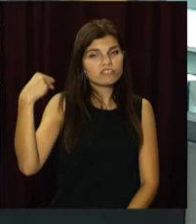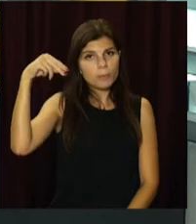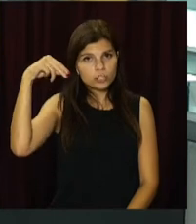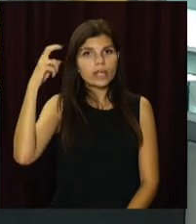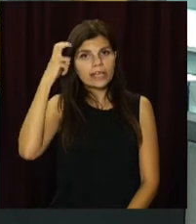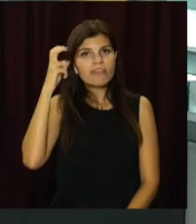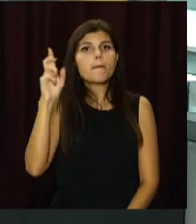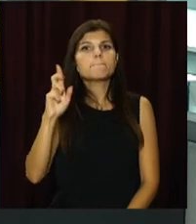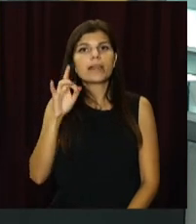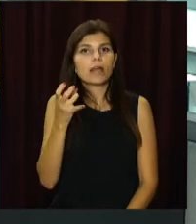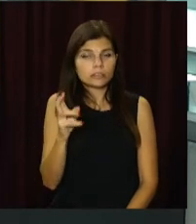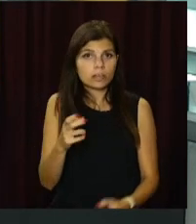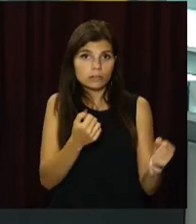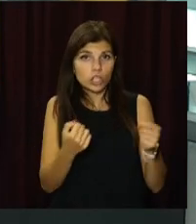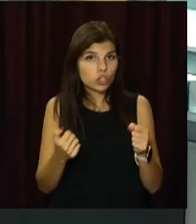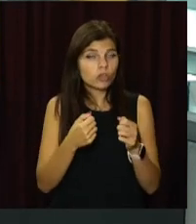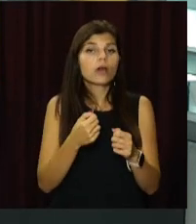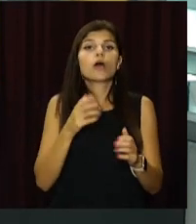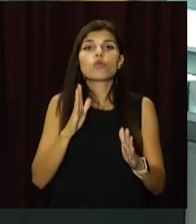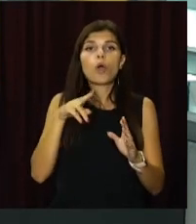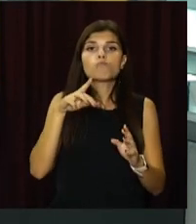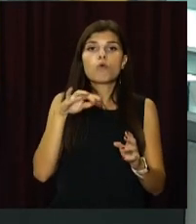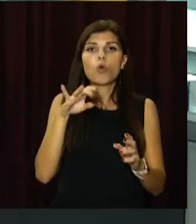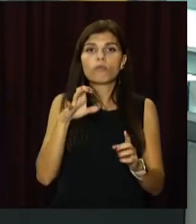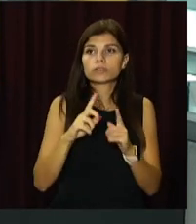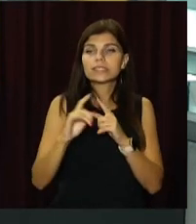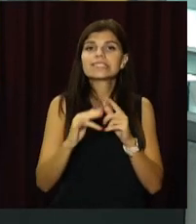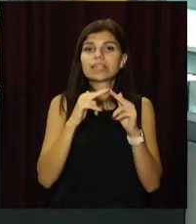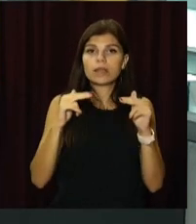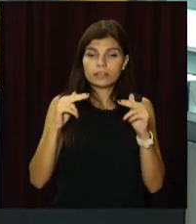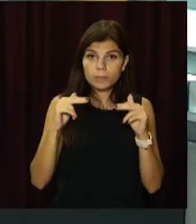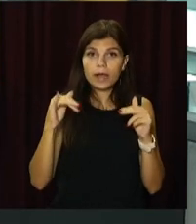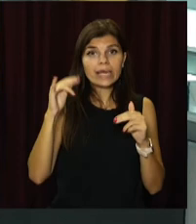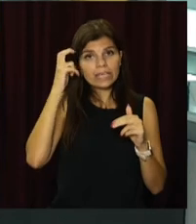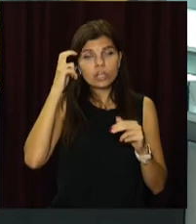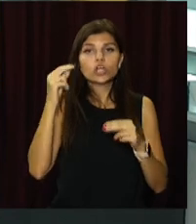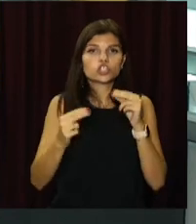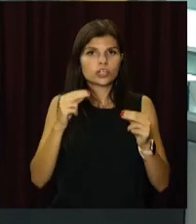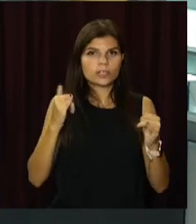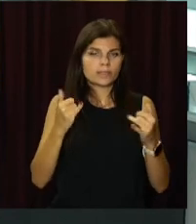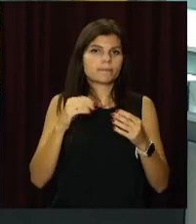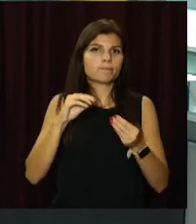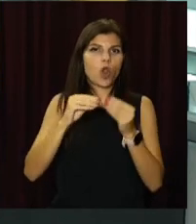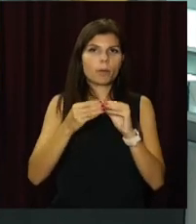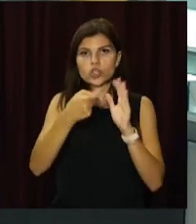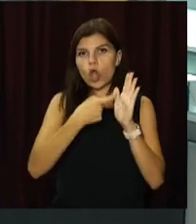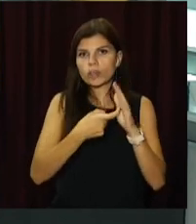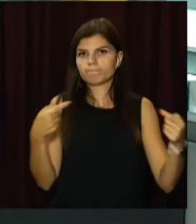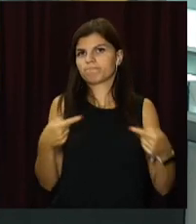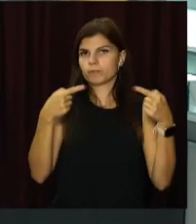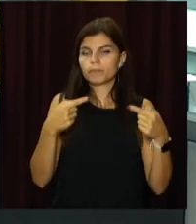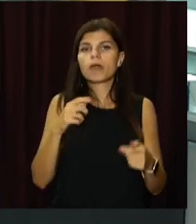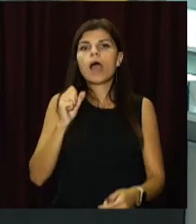Львів-Запоріжжя, Київ-Бердянськ. Також тільки до Покровська слідують потяги із Дніпра і Києва через загострення конфлікту на Донбасі, зокрема в